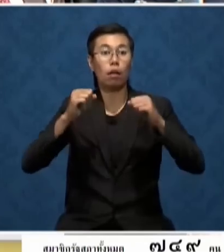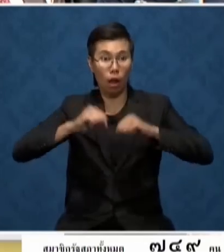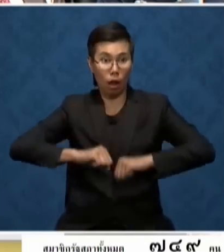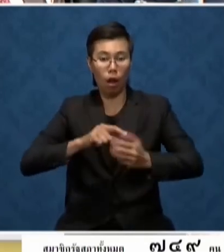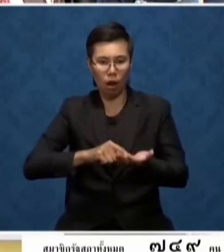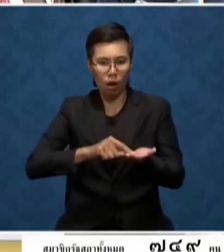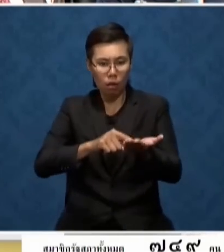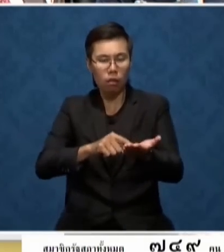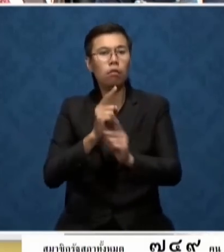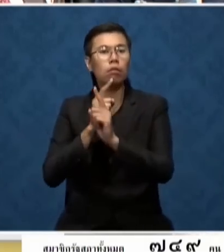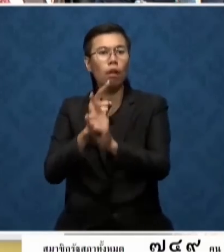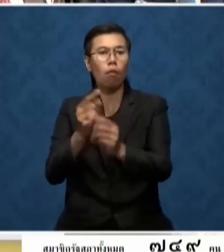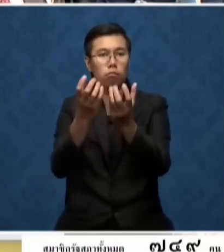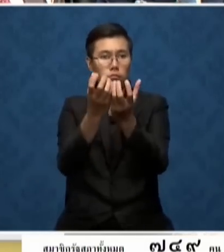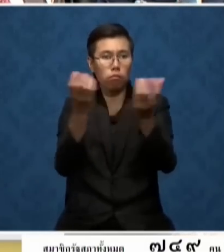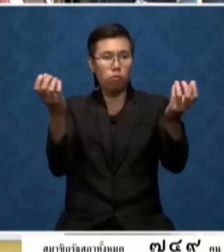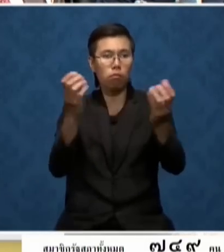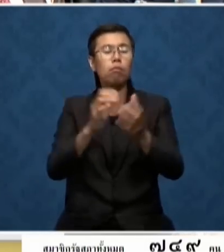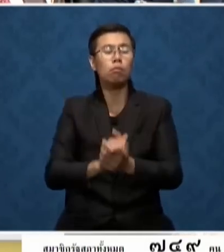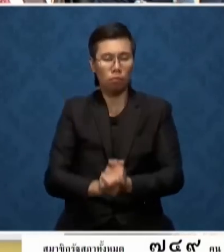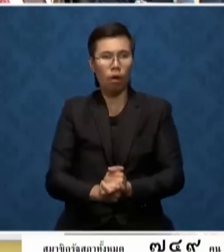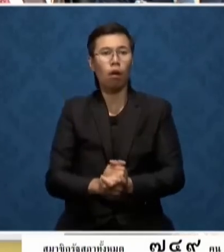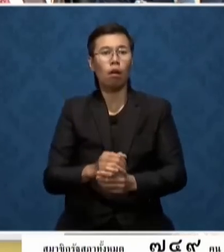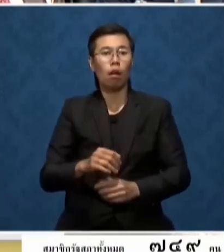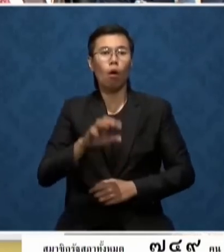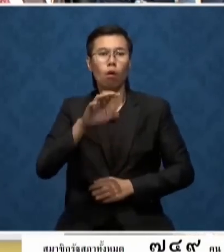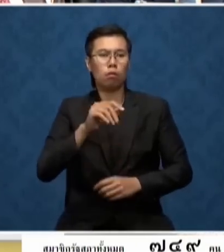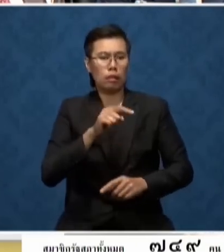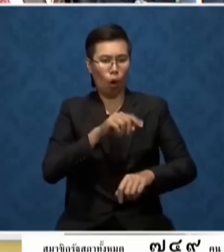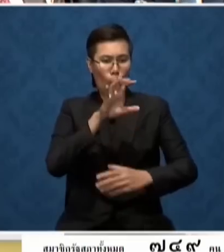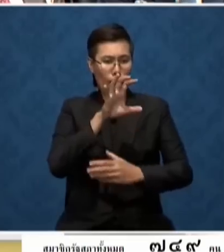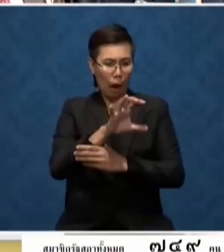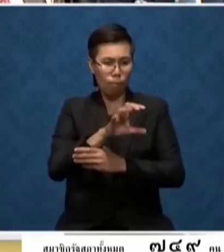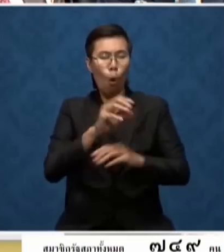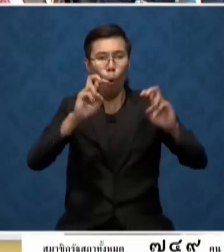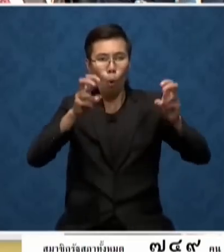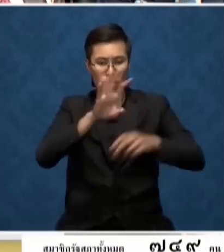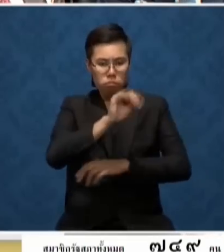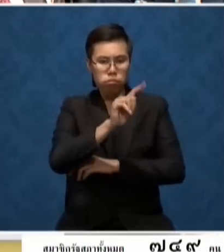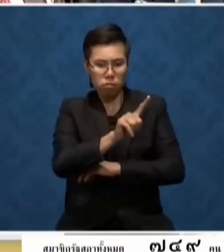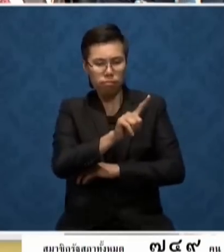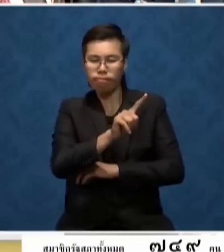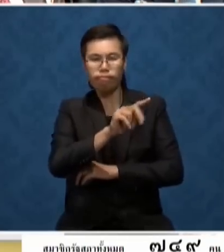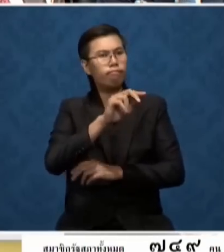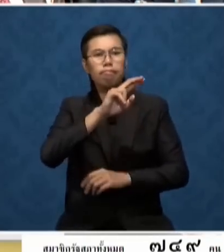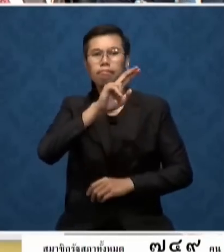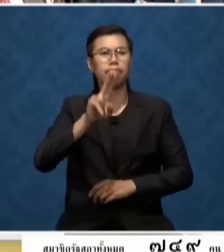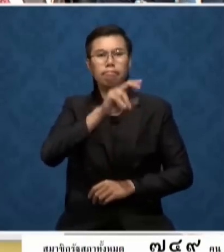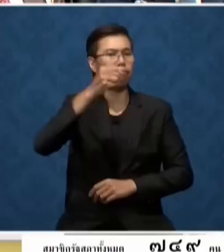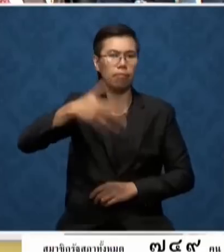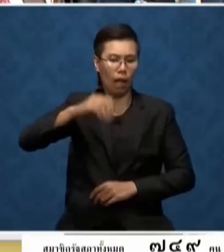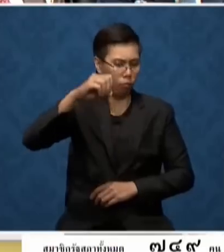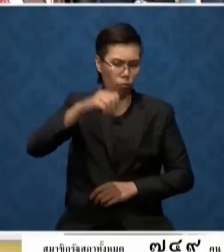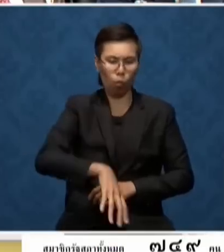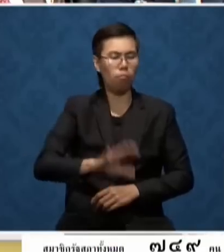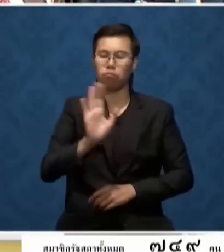ใช่ญัตติทั่วไปที่เราจะสามารถใช้ข้อบังคับการประชุมข้อที่ 41มาบังคับได้ยัดตีตามรัฐธรรมนูญนั้นเนี่ยมันถูกกำหนดโดยกรอบ